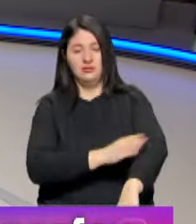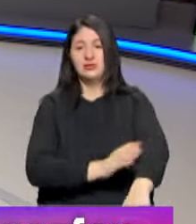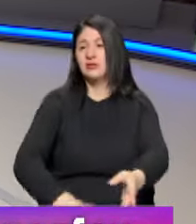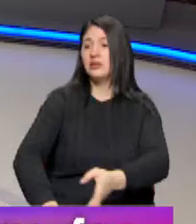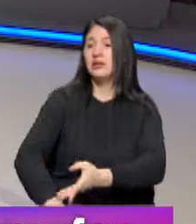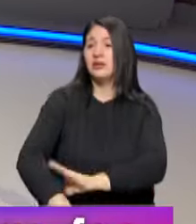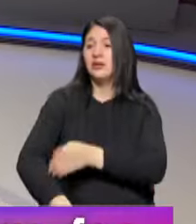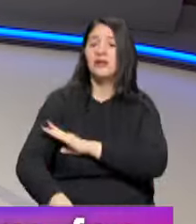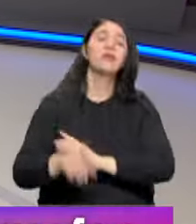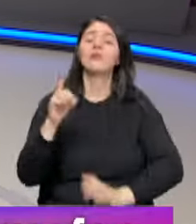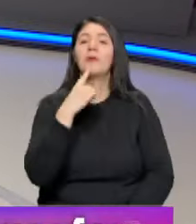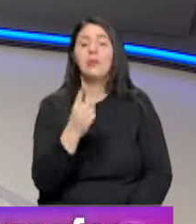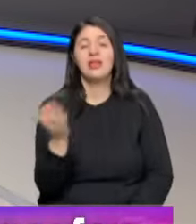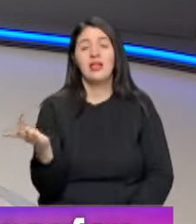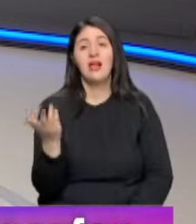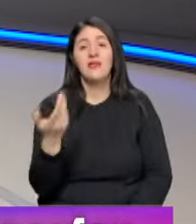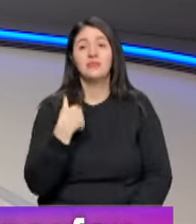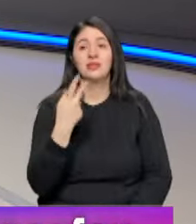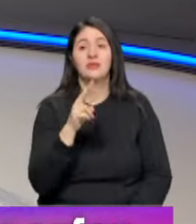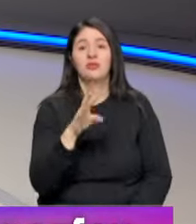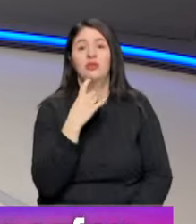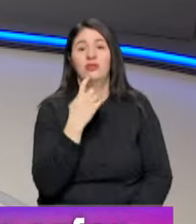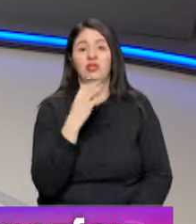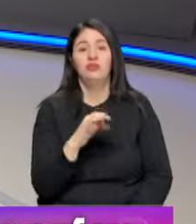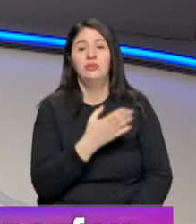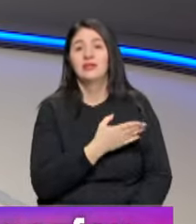kıvırmıştı, bunu söylemişti. Ve biz 2024 yılında şimdi